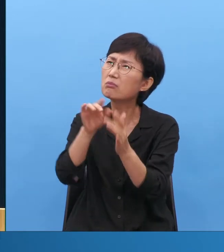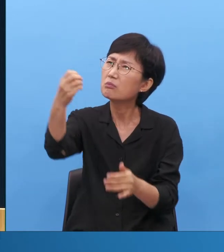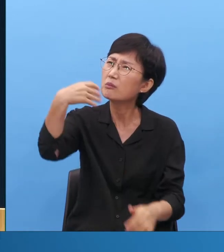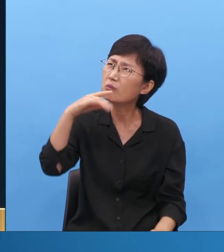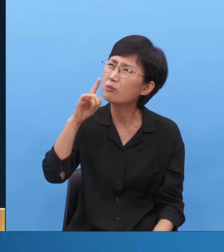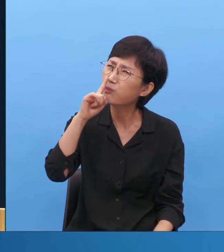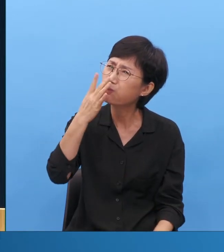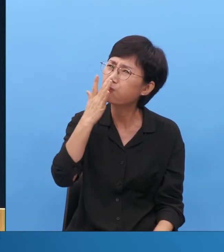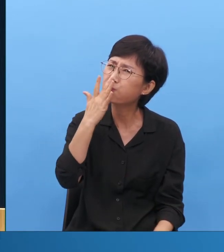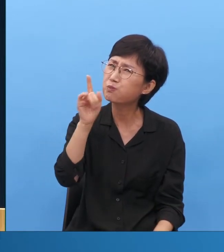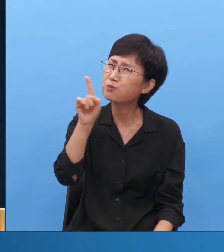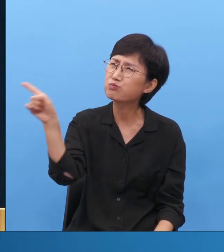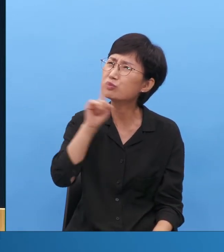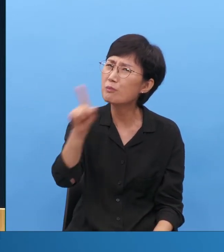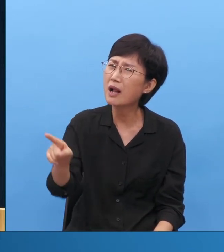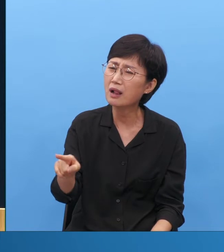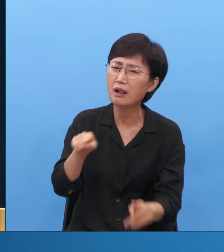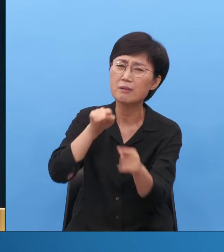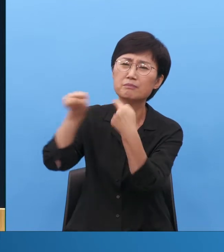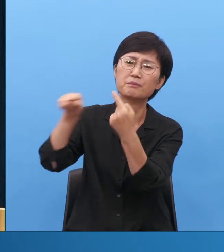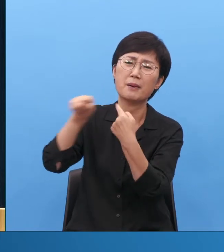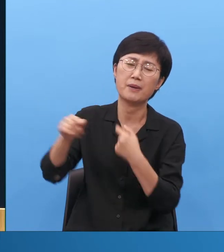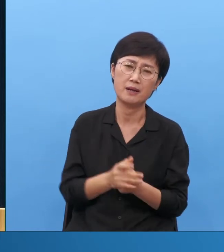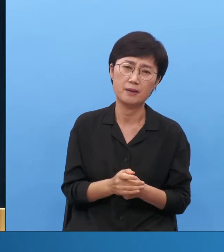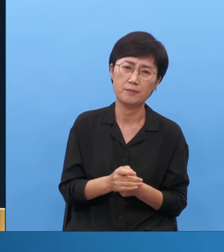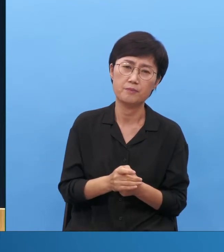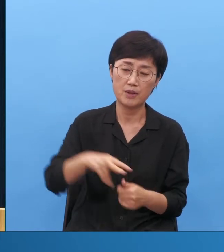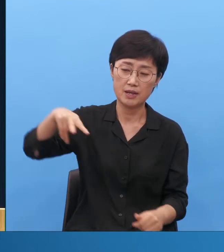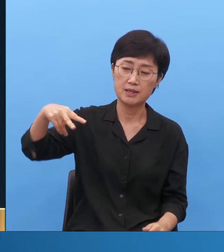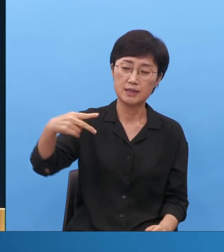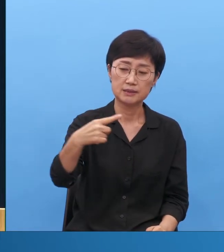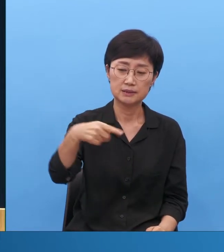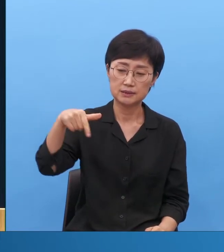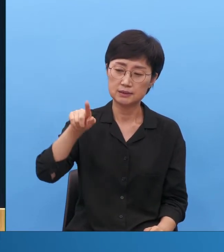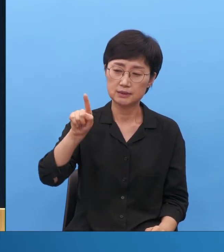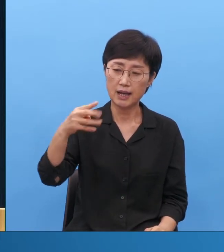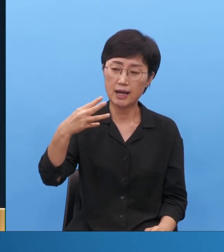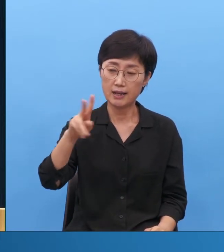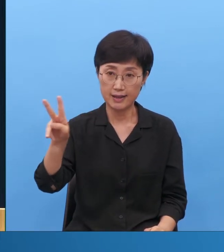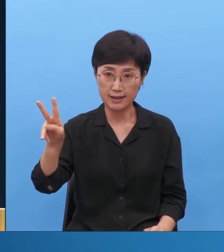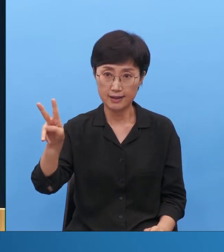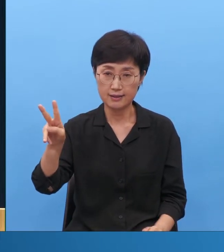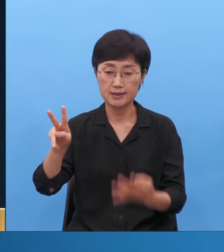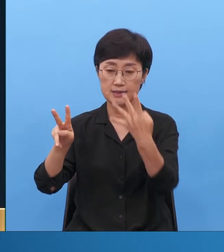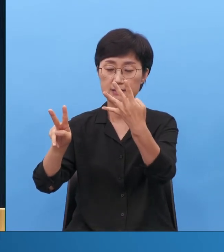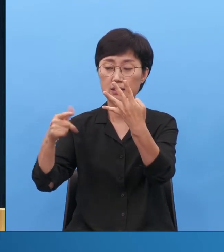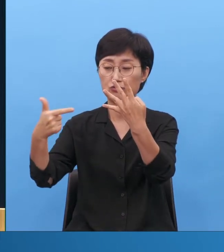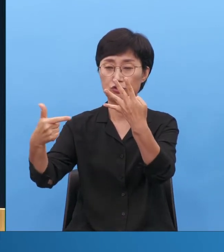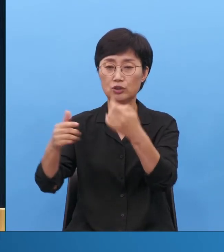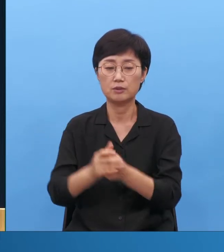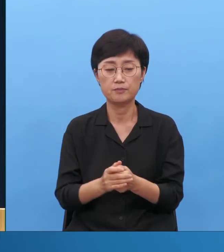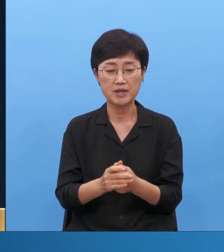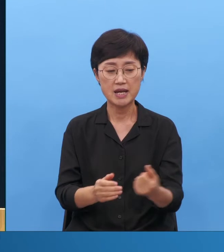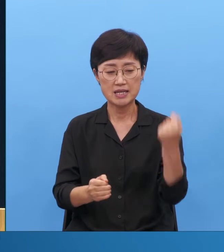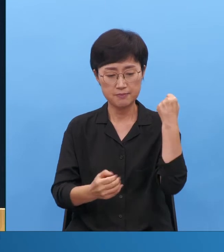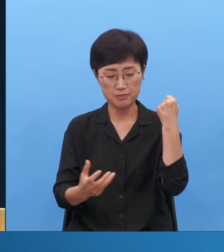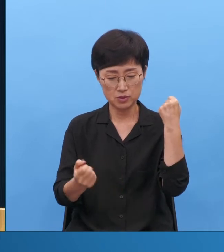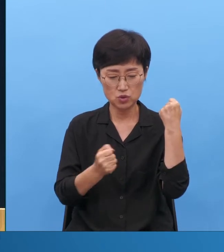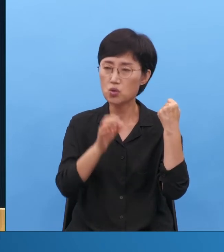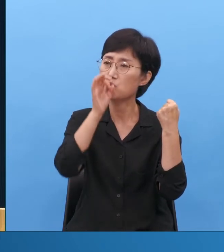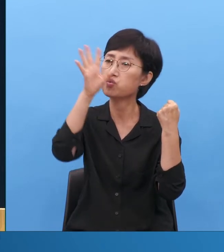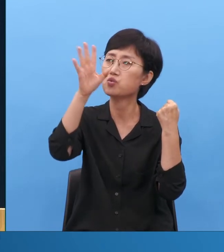words of Jesus. 스가랴 4장 6절에 힘으로 능으로 할 수 없으나 여호와의 신으로